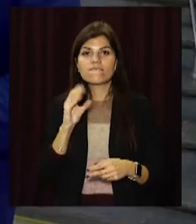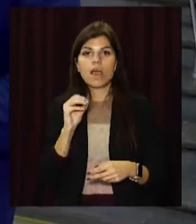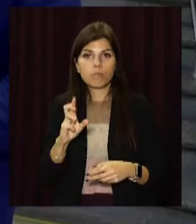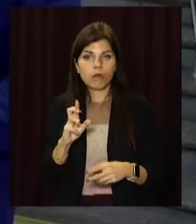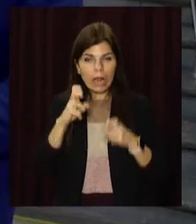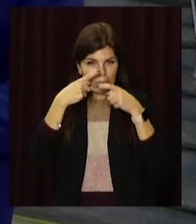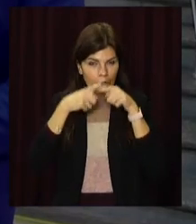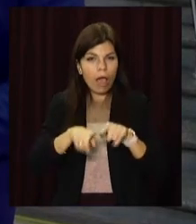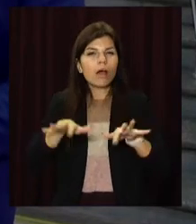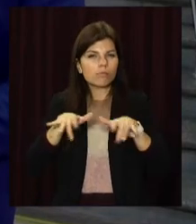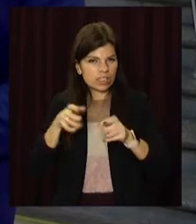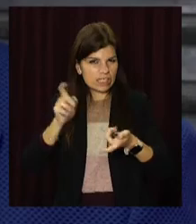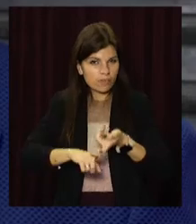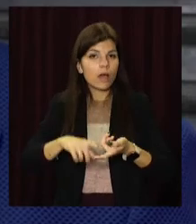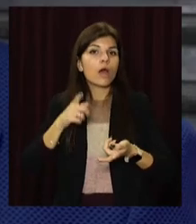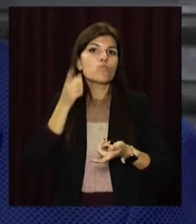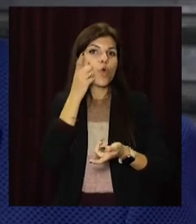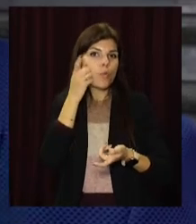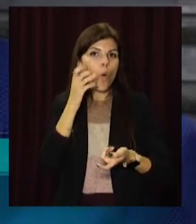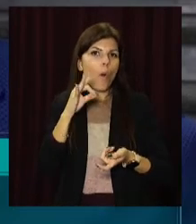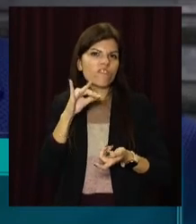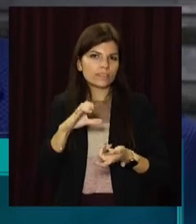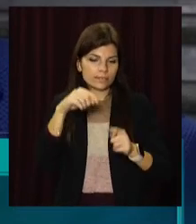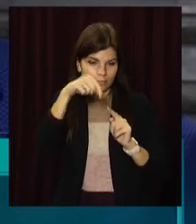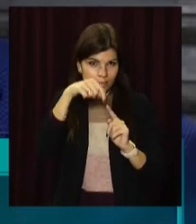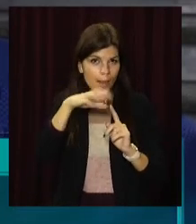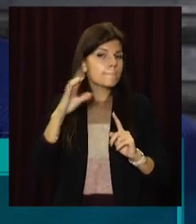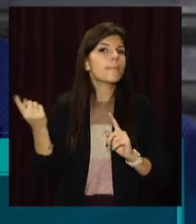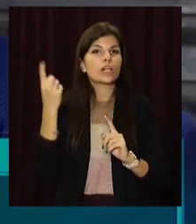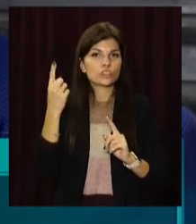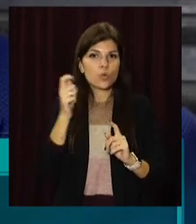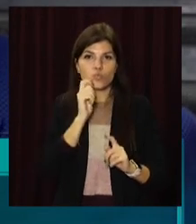веб-технологіям. От я хочу сказати, той же мобільний офіс, який був першим в Україні.